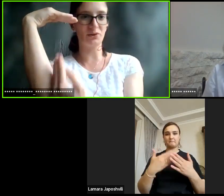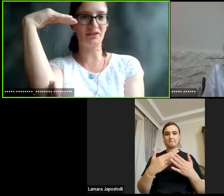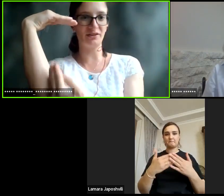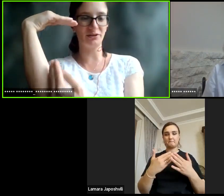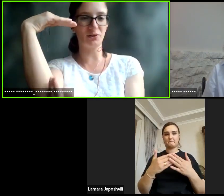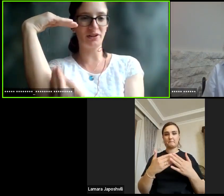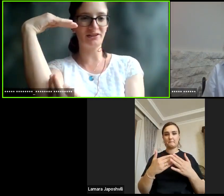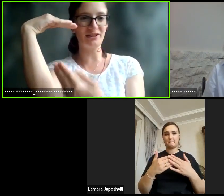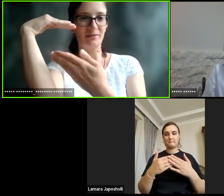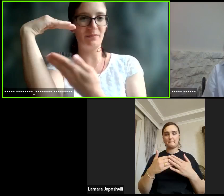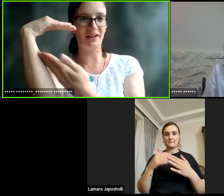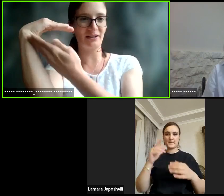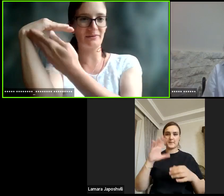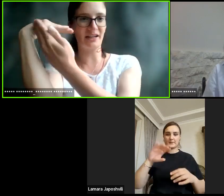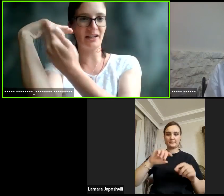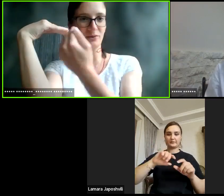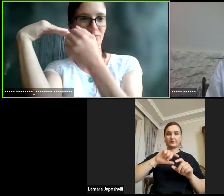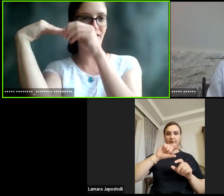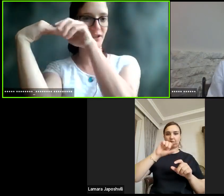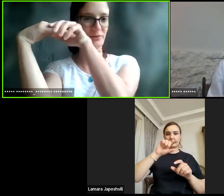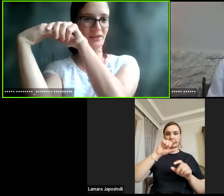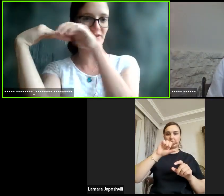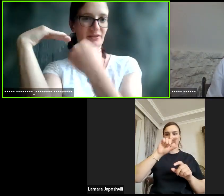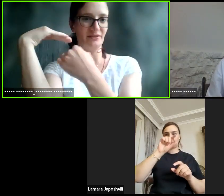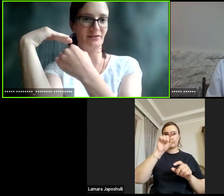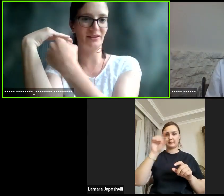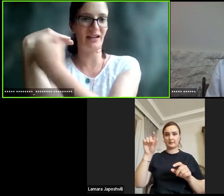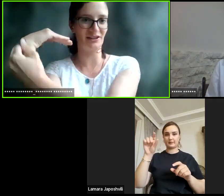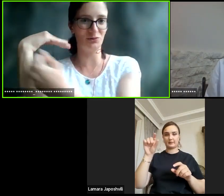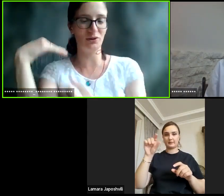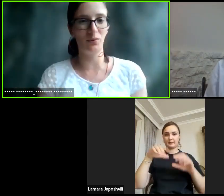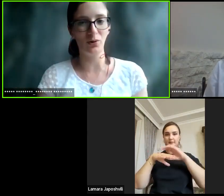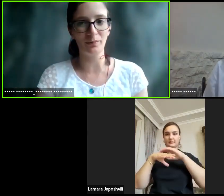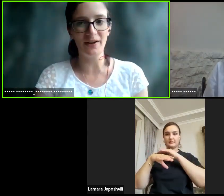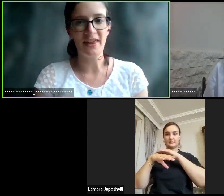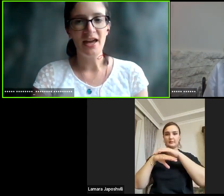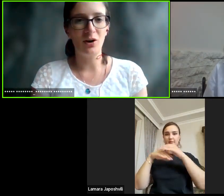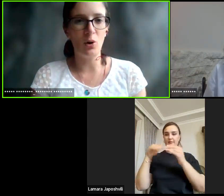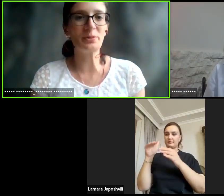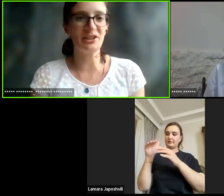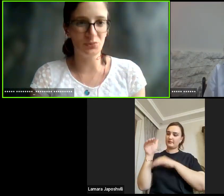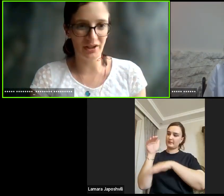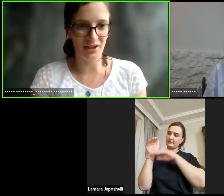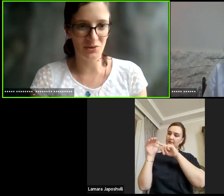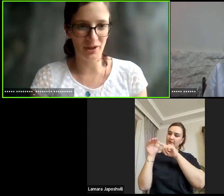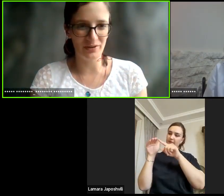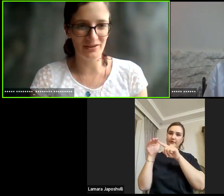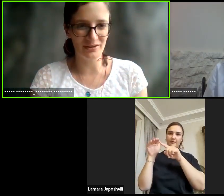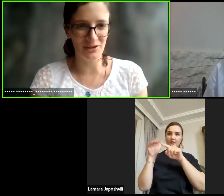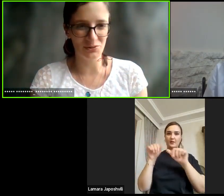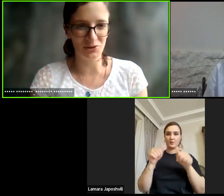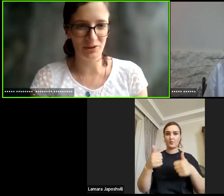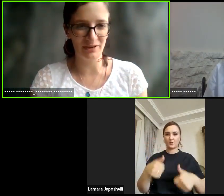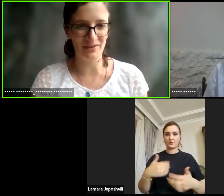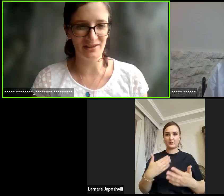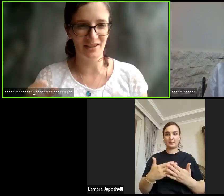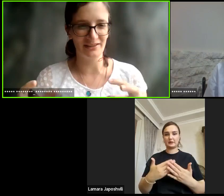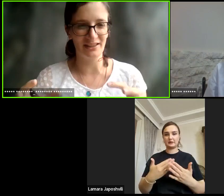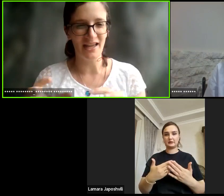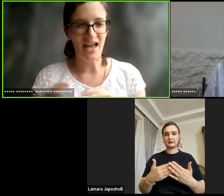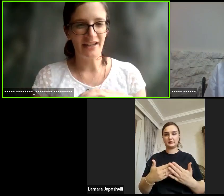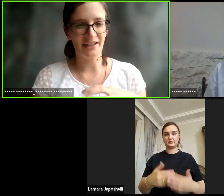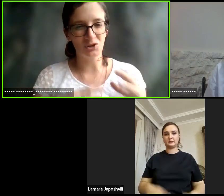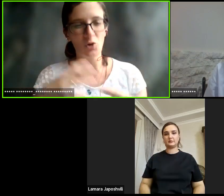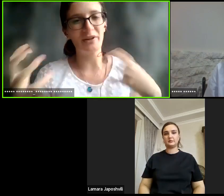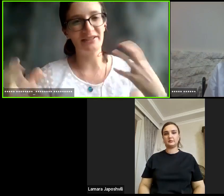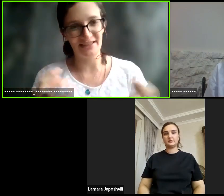კი სწორად გრძელდება, მაგრამ სახელურთან აქვს ესეთი გაზიდული ფორმა, ოფსეტური ხელჯოხებიცაც უწოდებენ ამას,